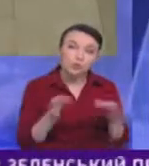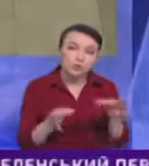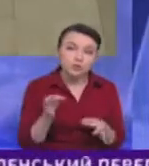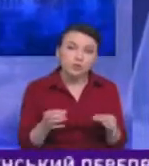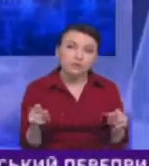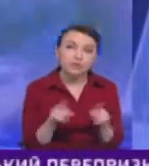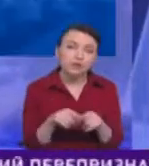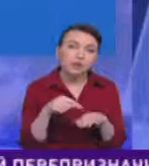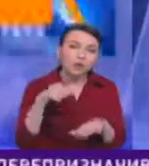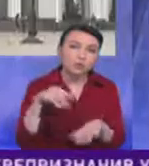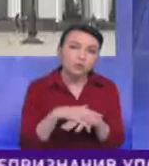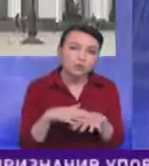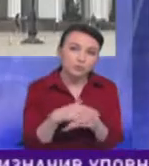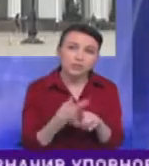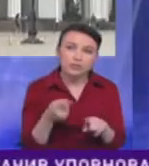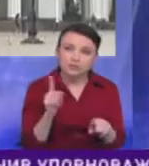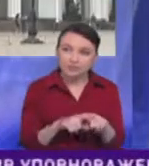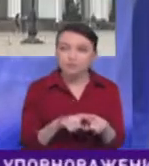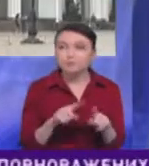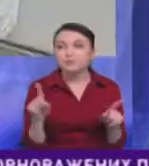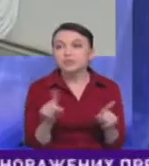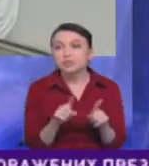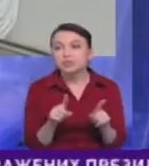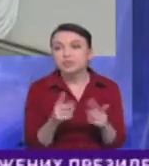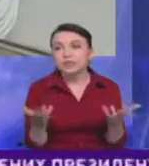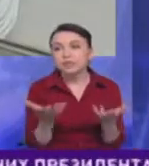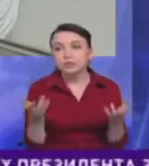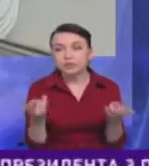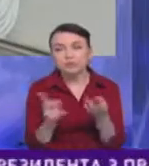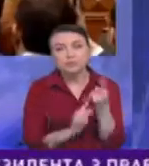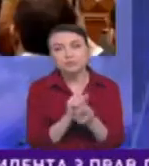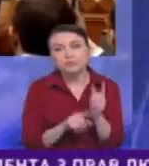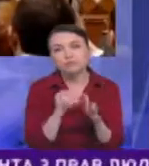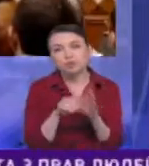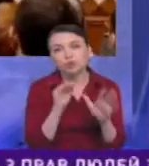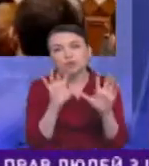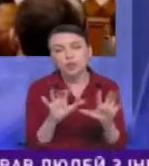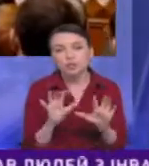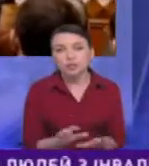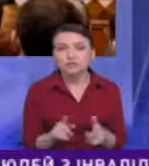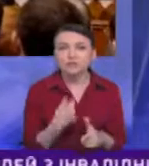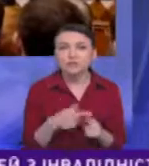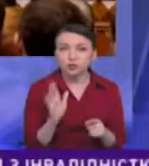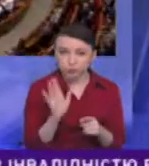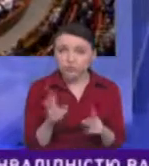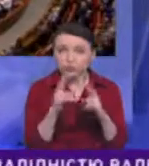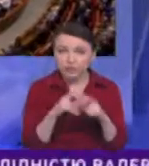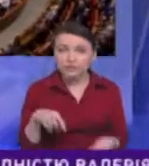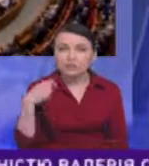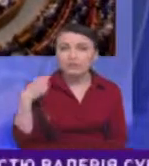і реакція суспільства на це. І що які потрібні зміни до виборчого законодавства, чи стане розглядати